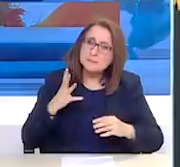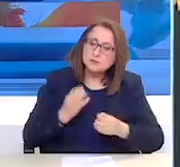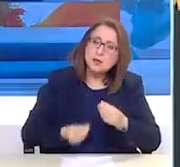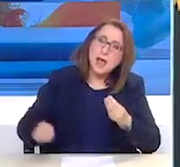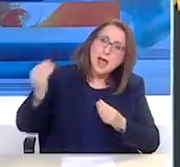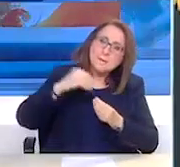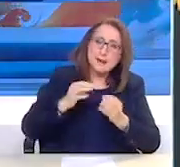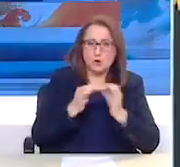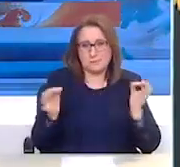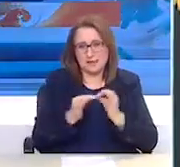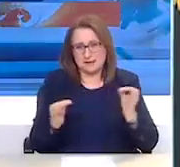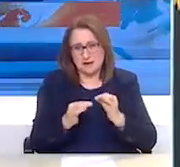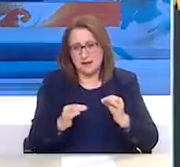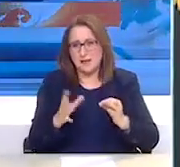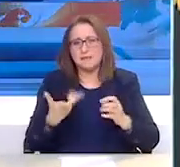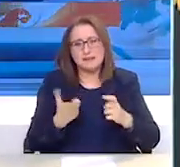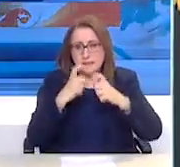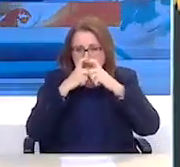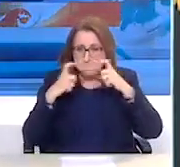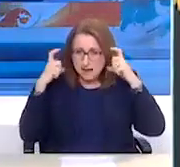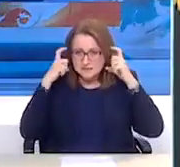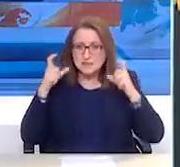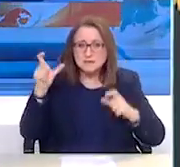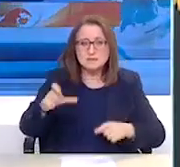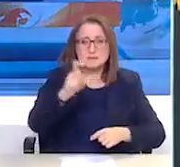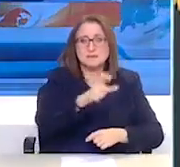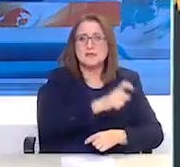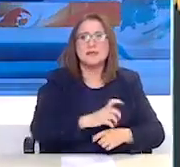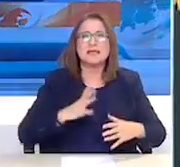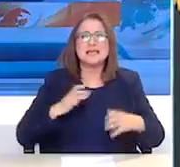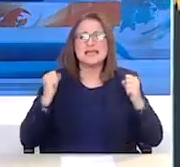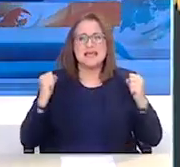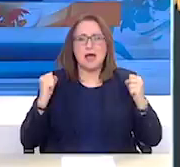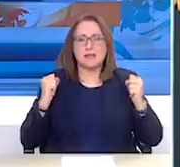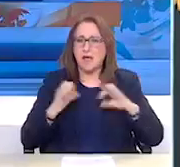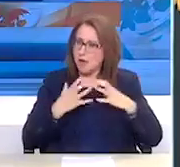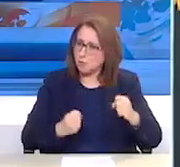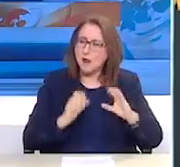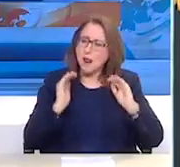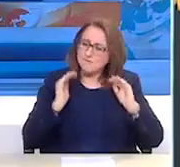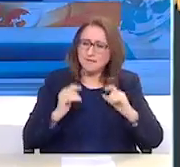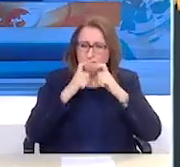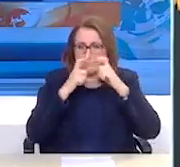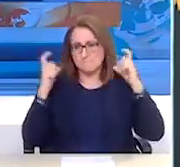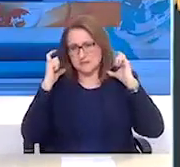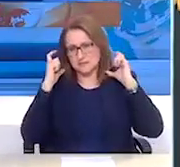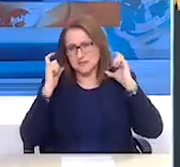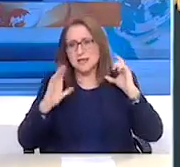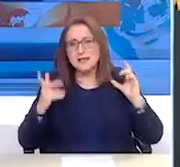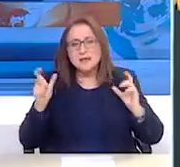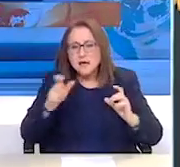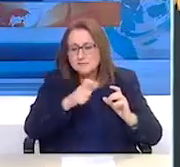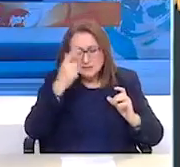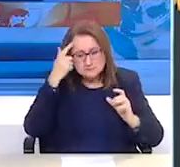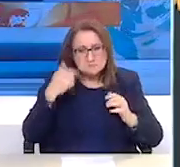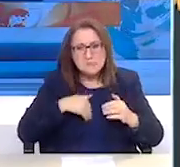που μπορεί να έχει την νόσο χωρίς να το ξέρει και να την μεταδίδει με τον αέρα σε αυτόν που δεν την έχει. Θεωρώ ότι στα πλαίσια